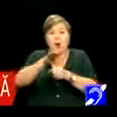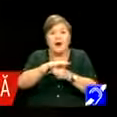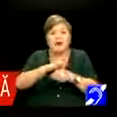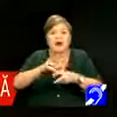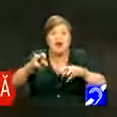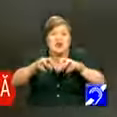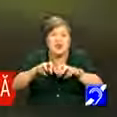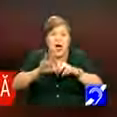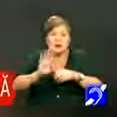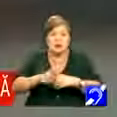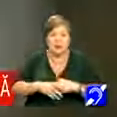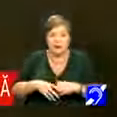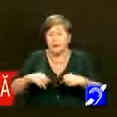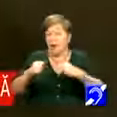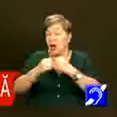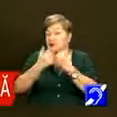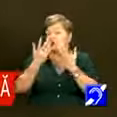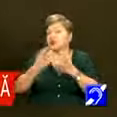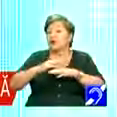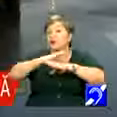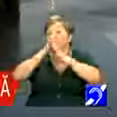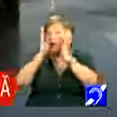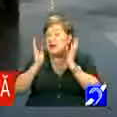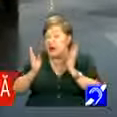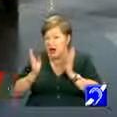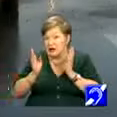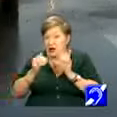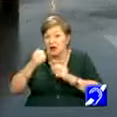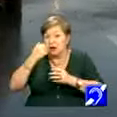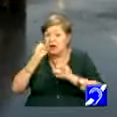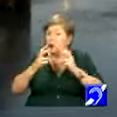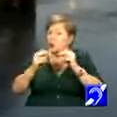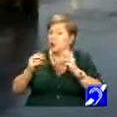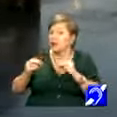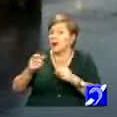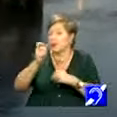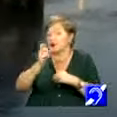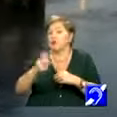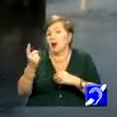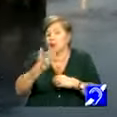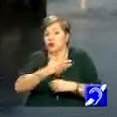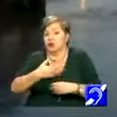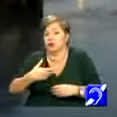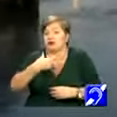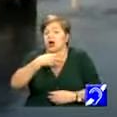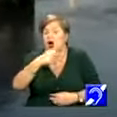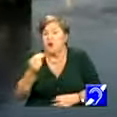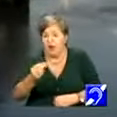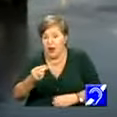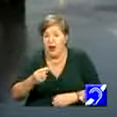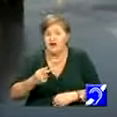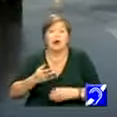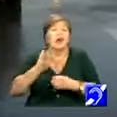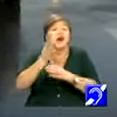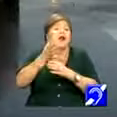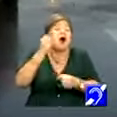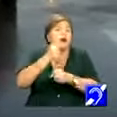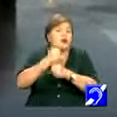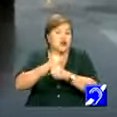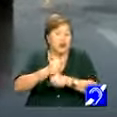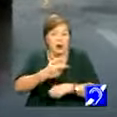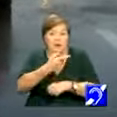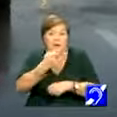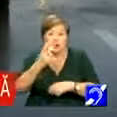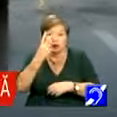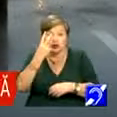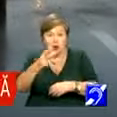gheață. Accidentul s-a produs la prima ora dimineții, când foarte mulți bucureșteni au plecat de acasă spre locurile de muncă. Erau minus 2 grade